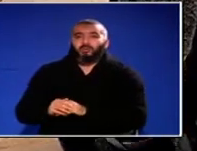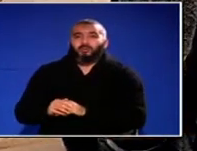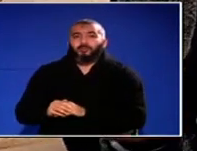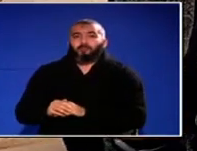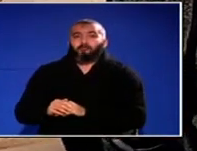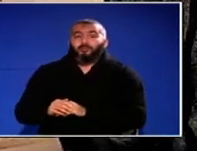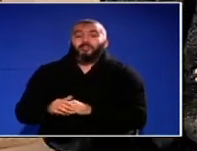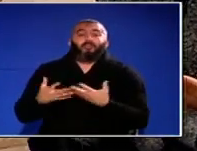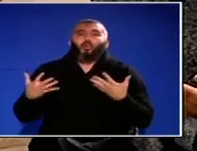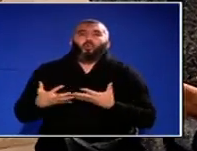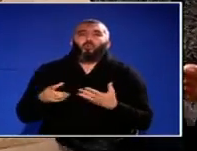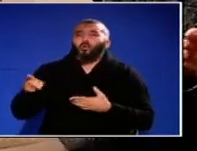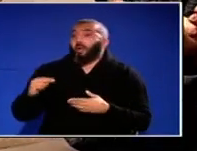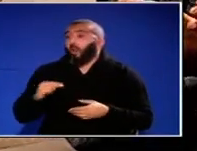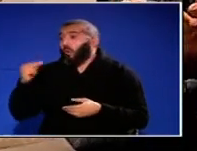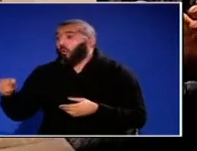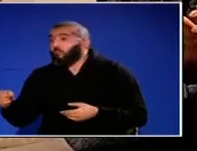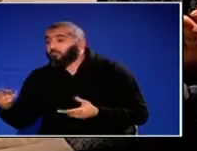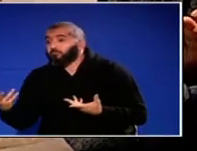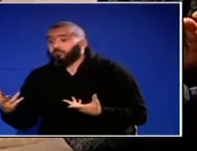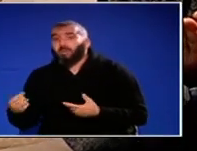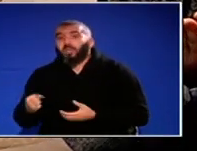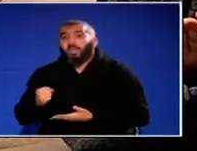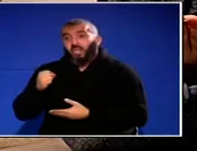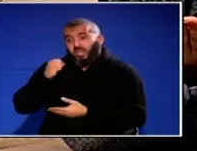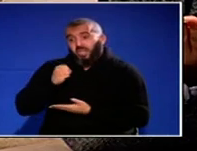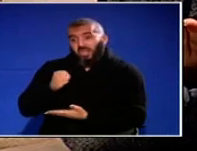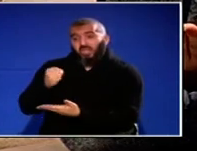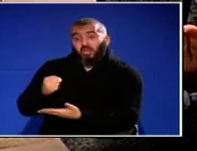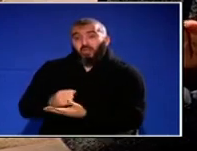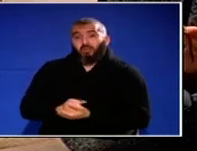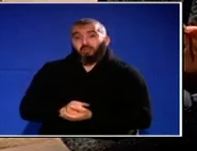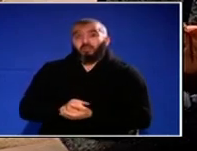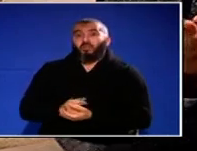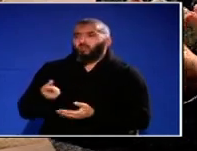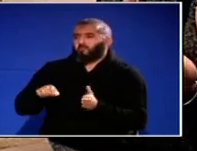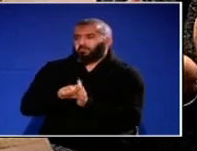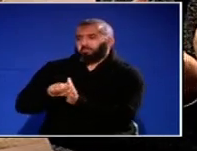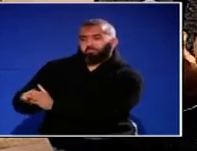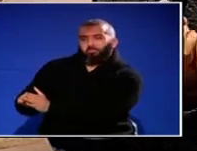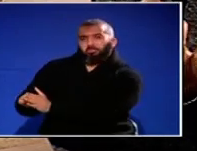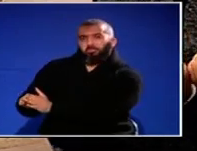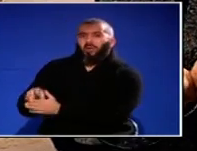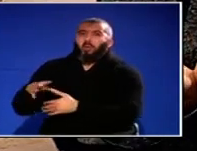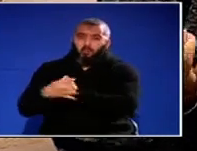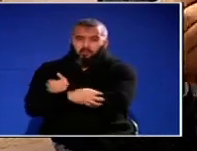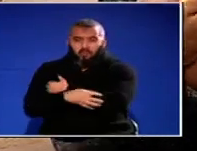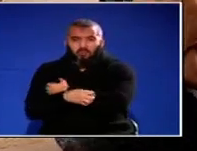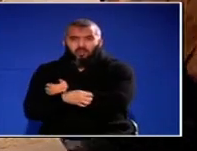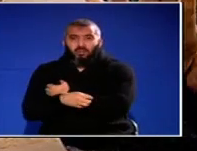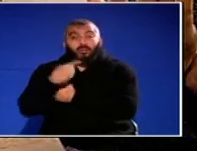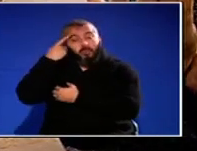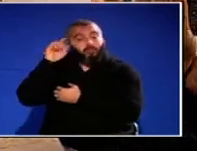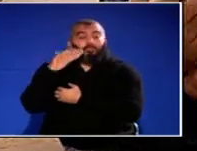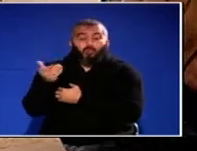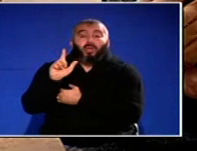إذن فهم كيف لهم يورثوا ويبقوا، بمعنى أنهم يعني في معزل وفقراء، فلجأوا إلى هذا، وهذا موجود حتى